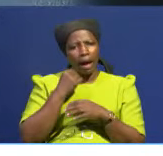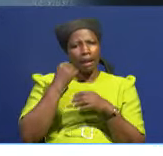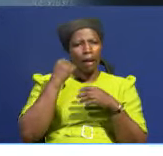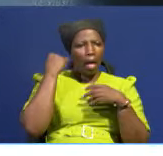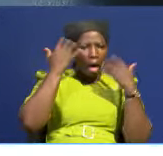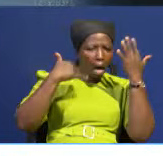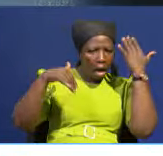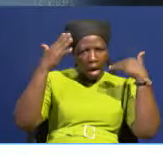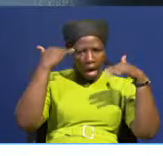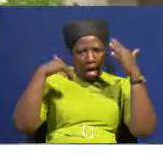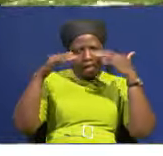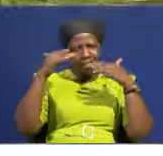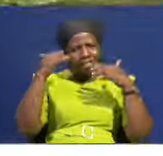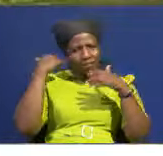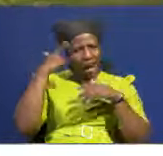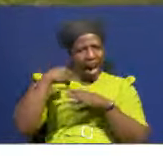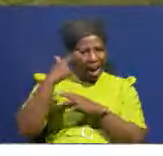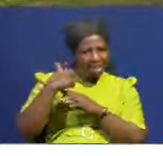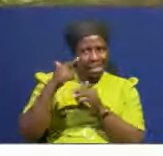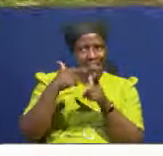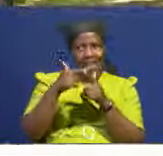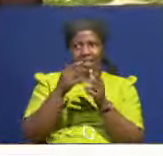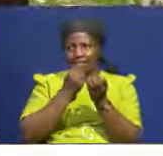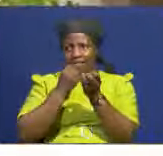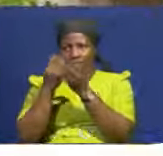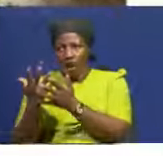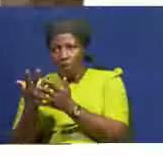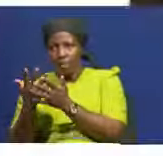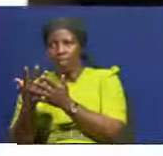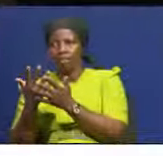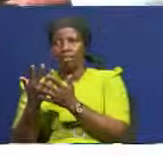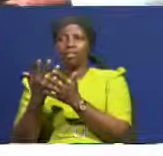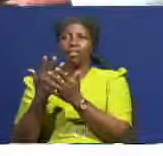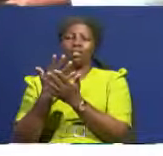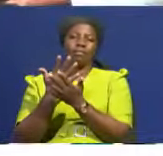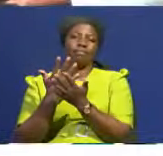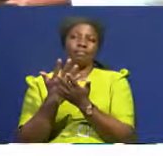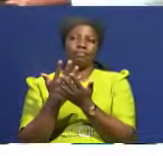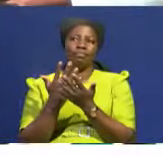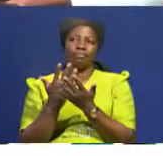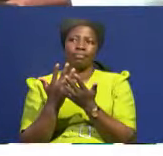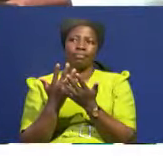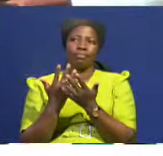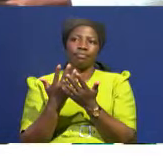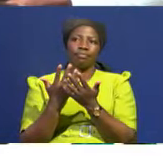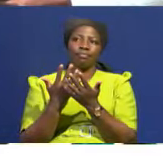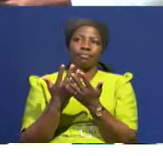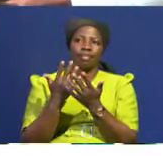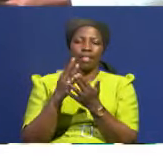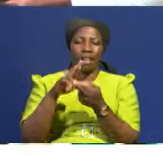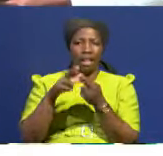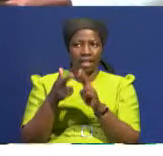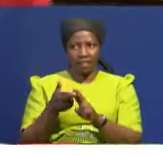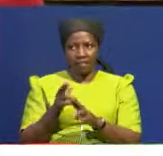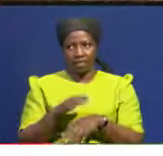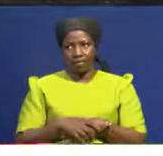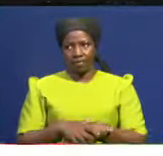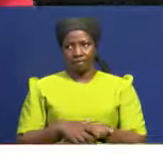na jamaa wao. Wingu la simanzi limegubika kijiji cha Handindi, kaunti ya